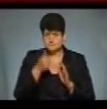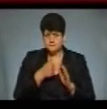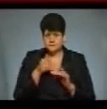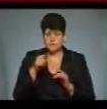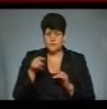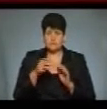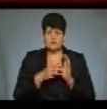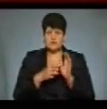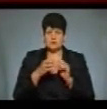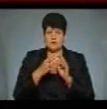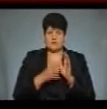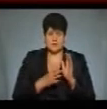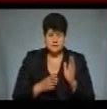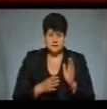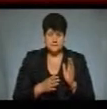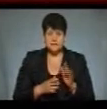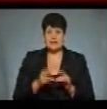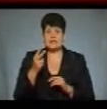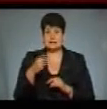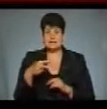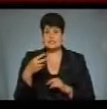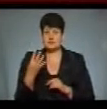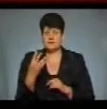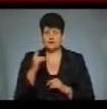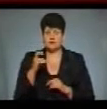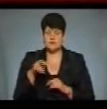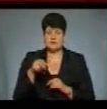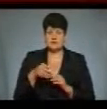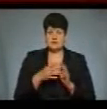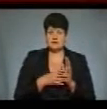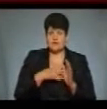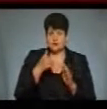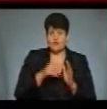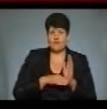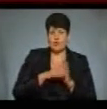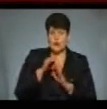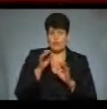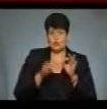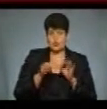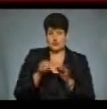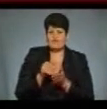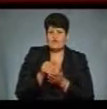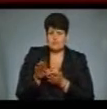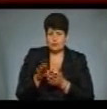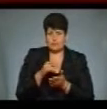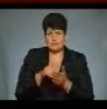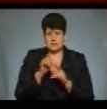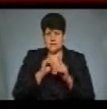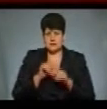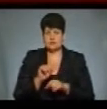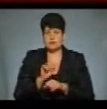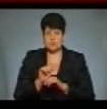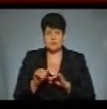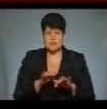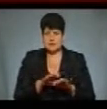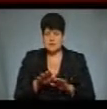номер 819. 24 квітня 2019-го Верховний суд відмовив Тернопільській міськраді у зупиненні дії